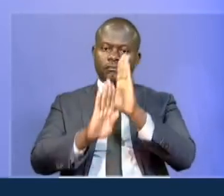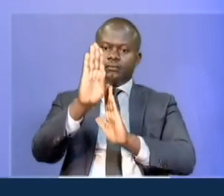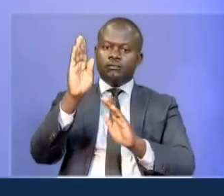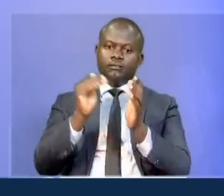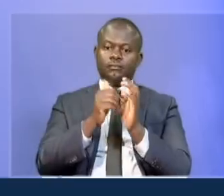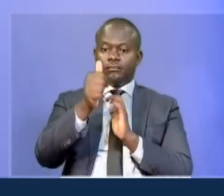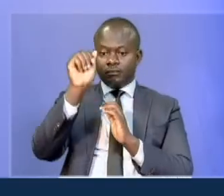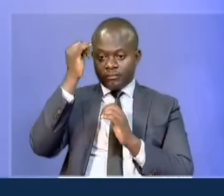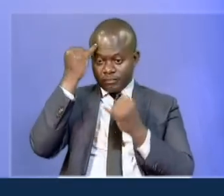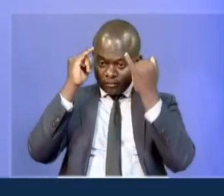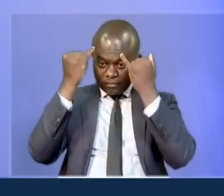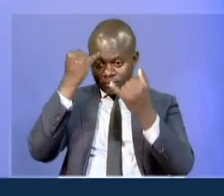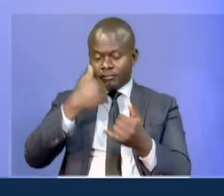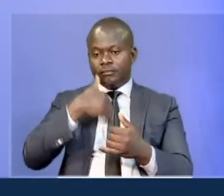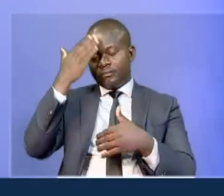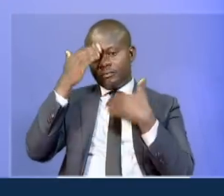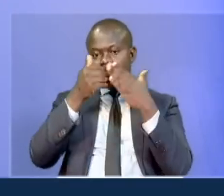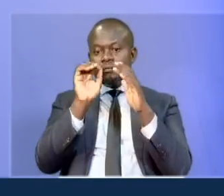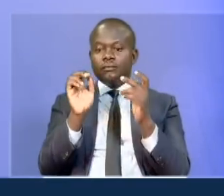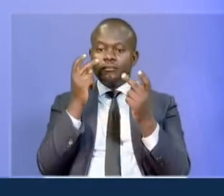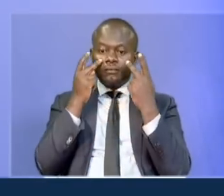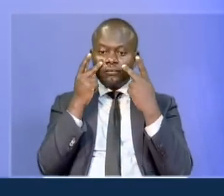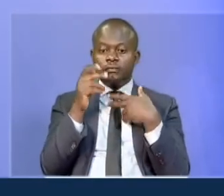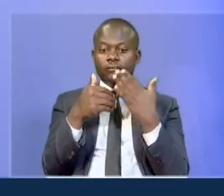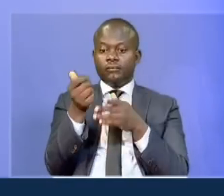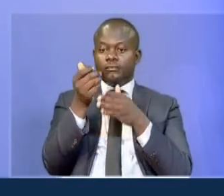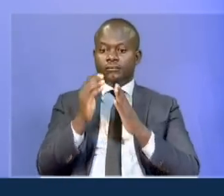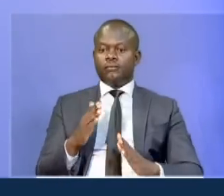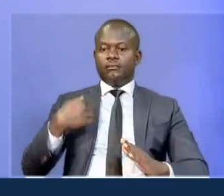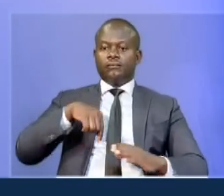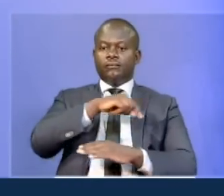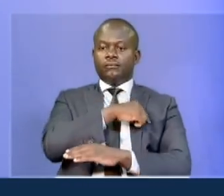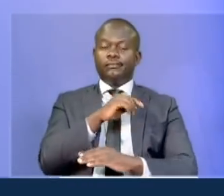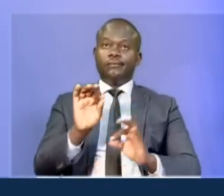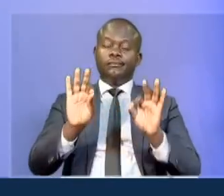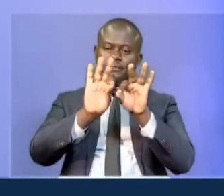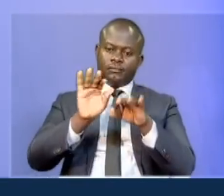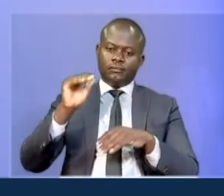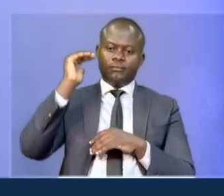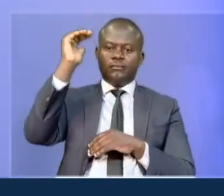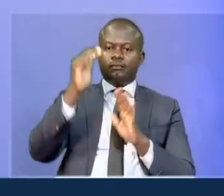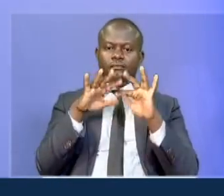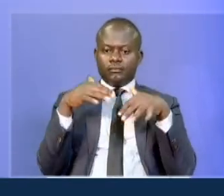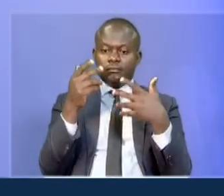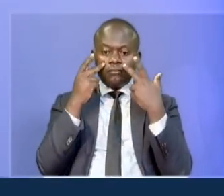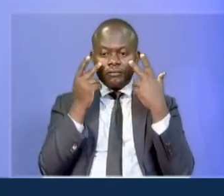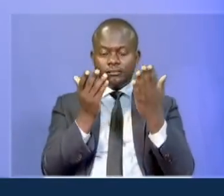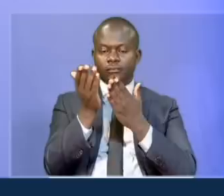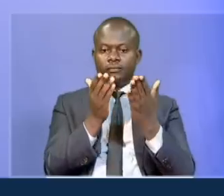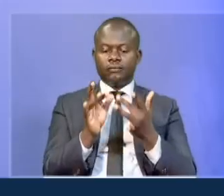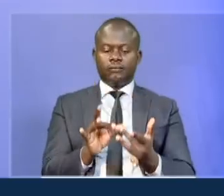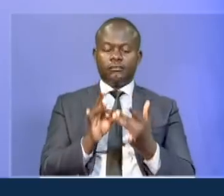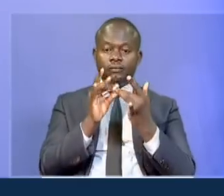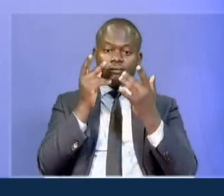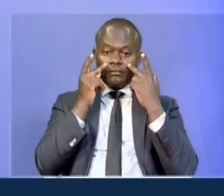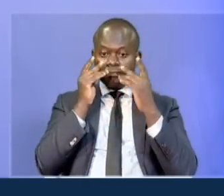Nicyo kitekerezo twagize kugira ngo turebe abakiriya bacu bimena uburyo babona service yihari, bakabona